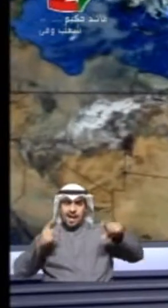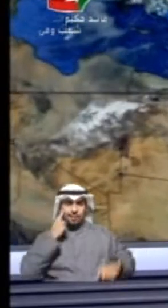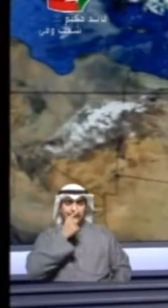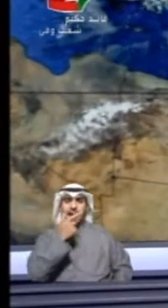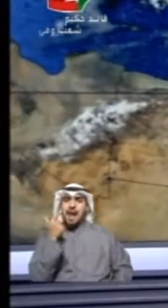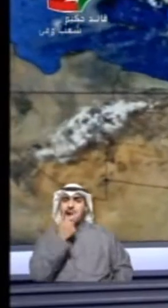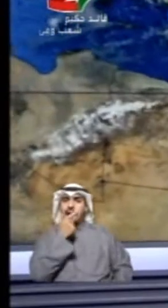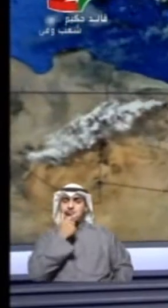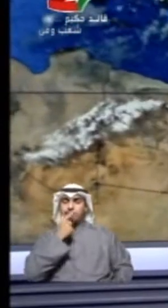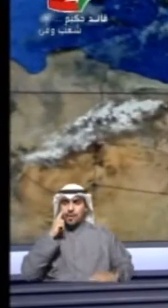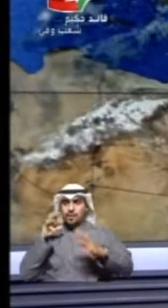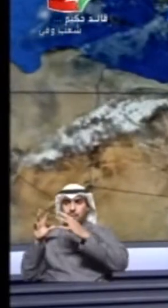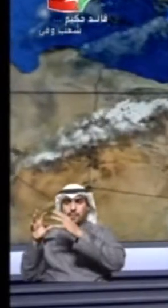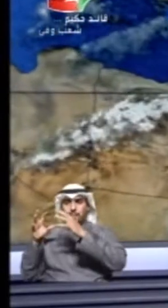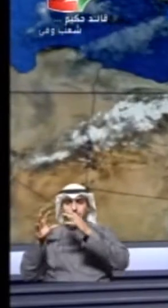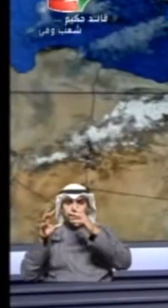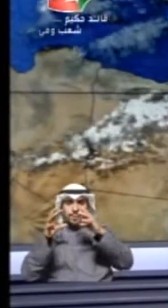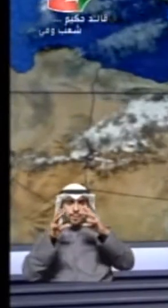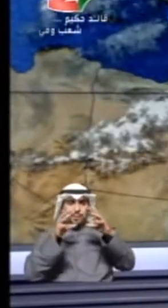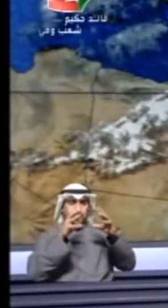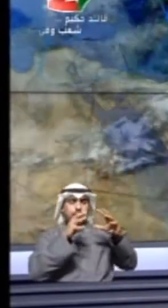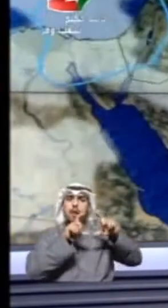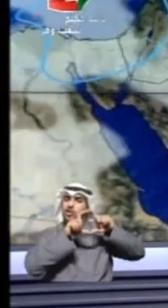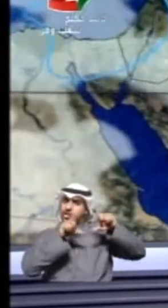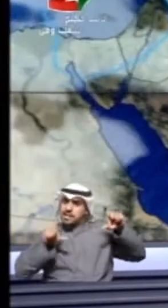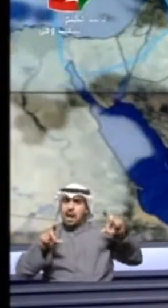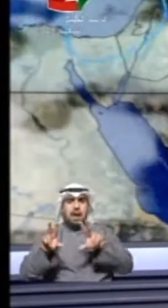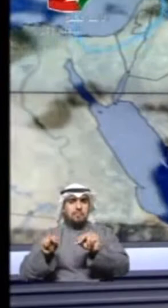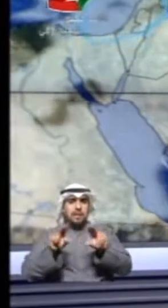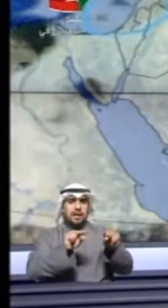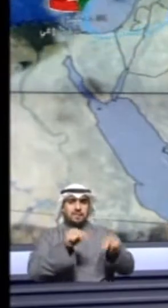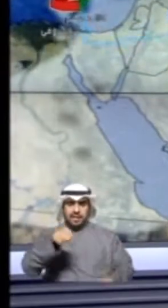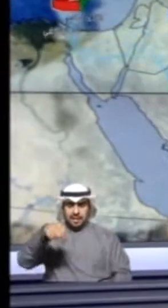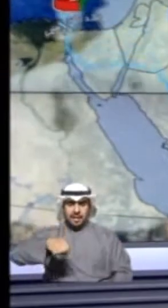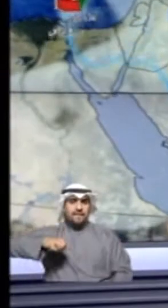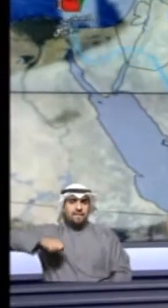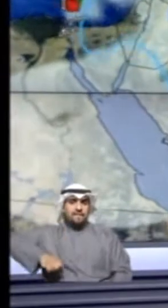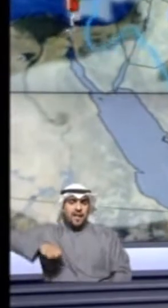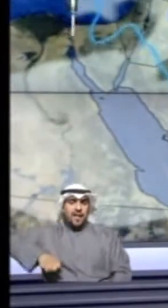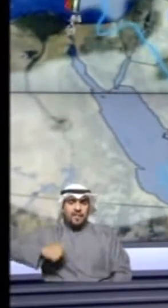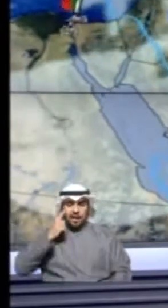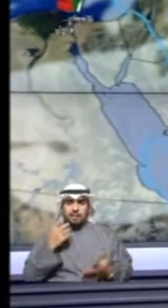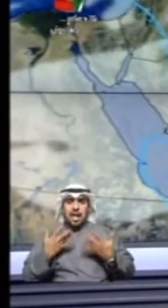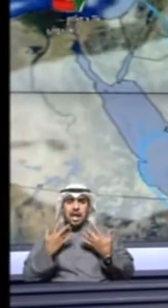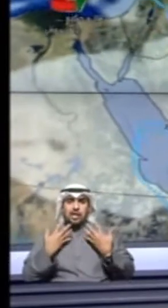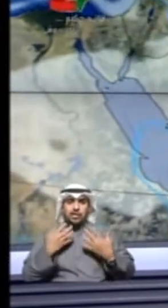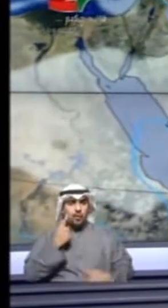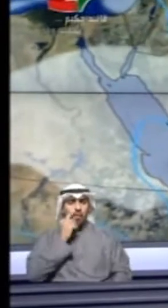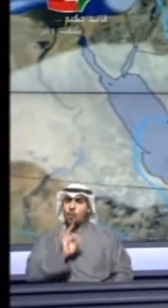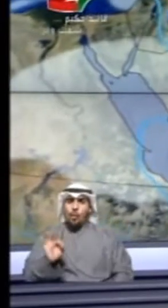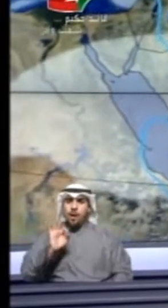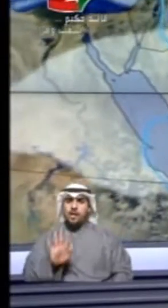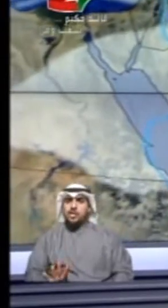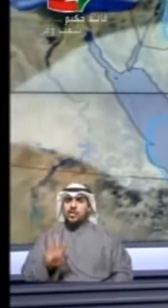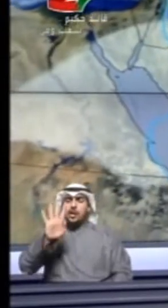الكويت وكذلك على أغلب المناطق في شبه الجزيرة العربية. حاليا نقع تحت تأثير امتداد مرتفع جوي قادم من شمال غرب